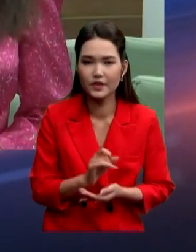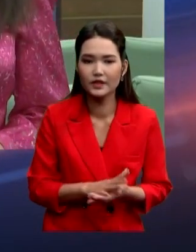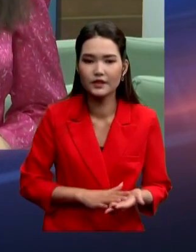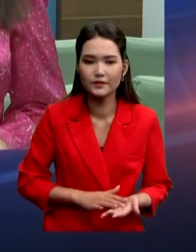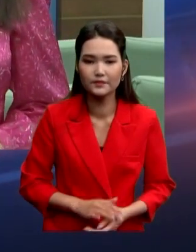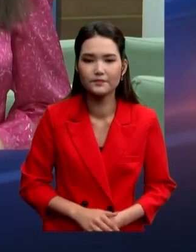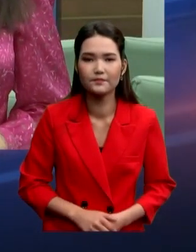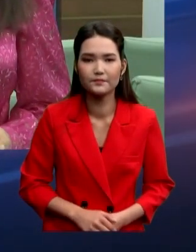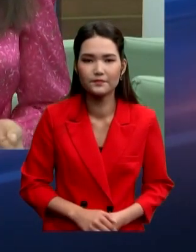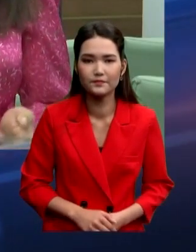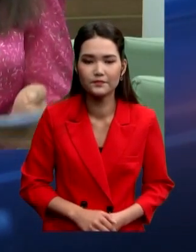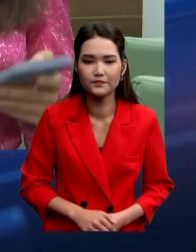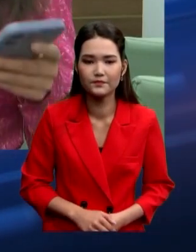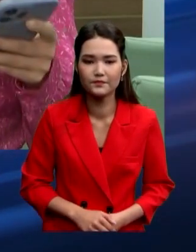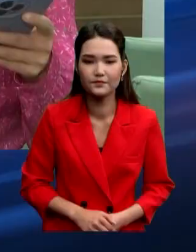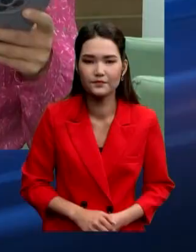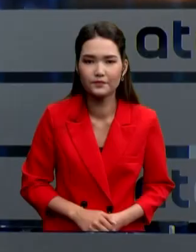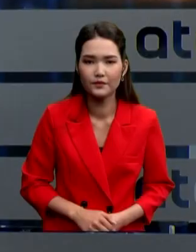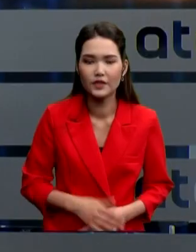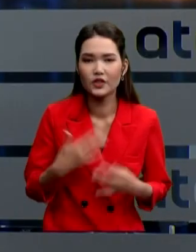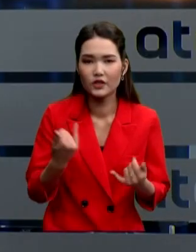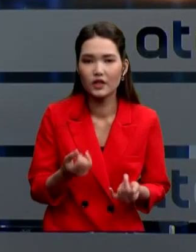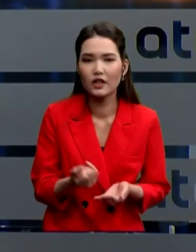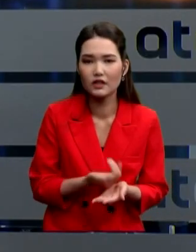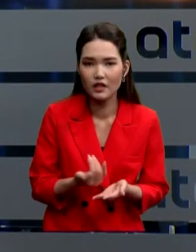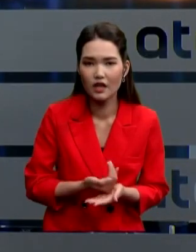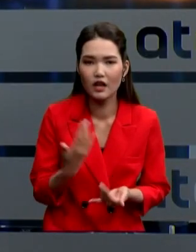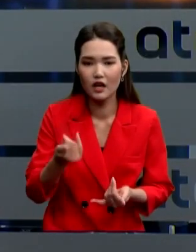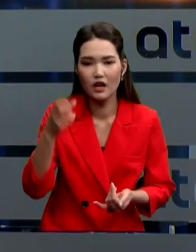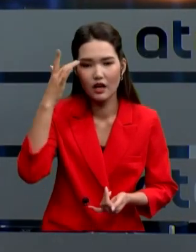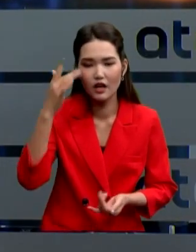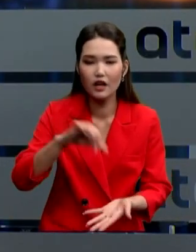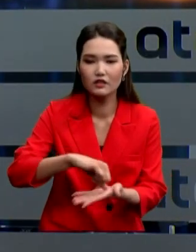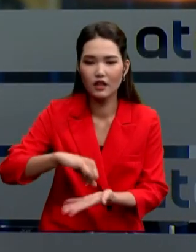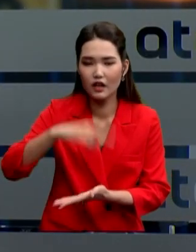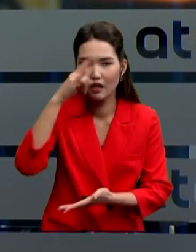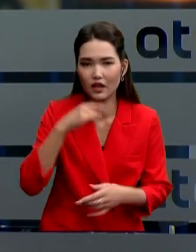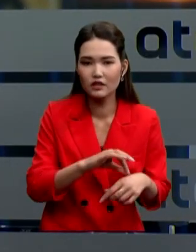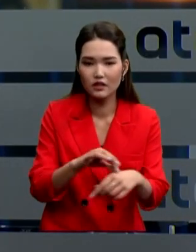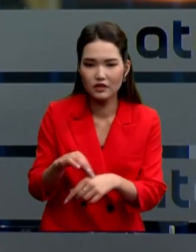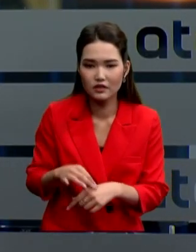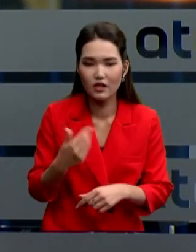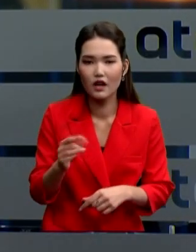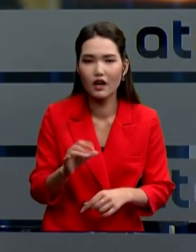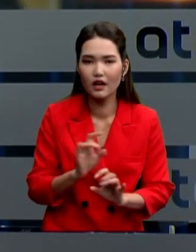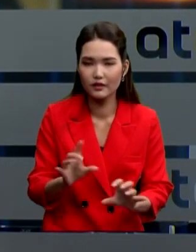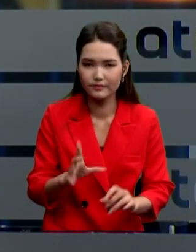тізгінін өзіңізге бердім. Түсінікті, Арай, рахмет. Еске салайын, ақштың мемлекеті хатшысының Қазақстанға сапары жайлы Арай Сүгірбай айтып берді.